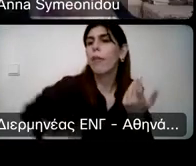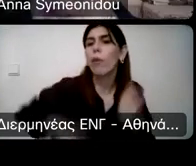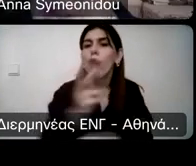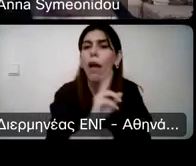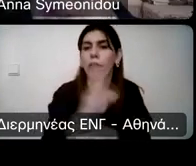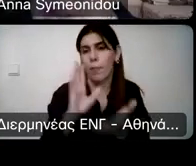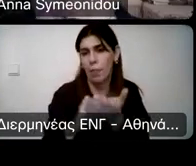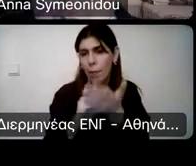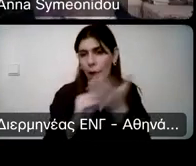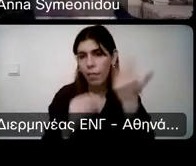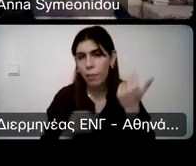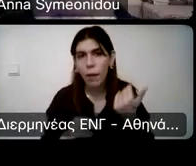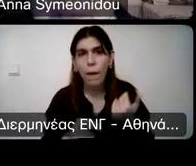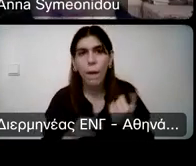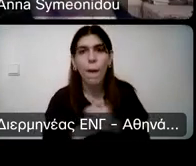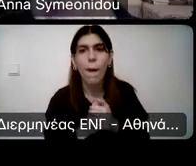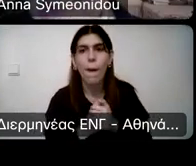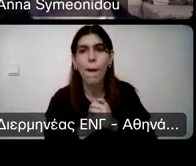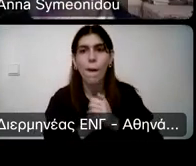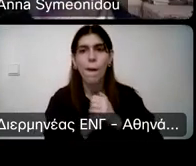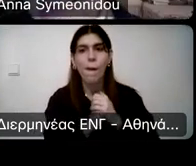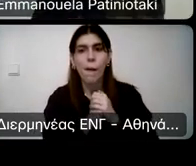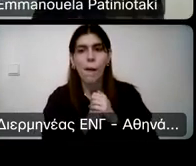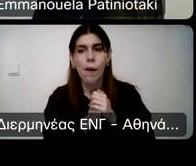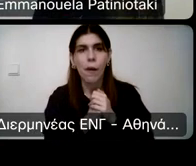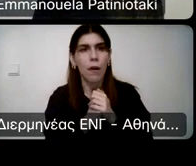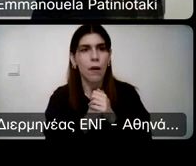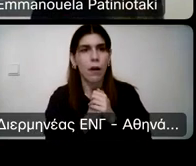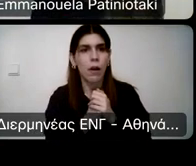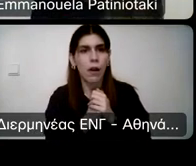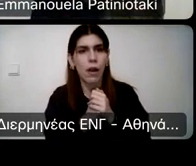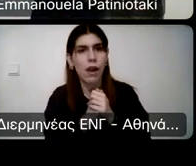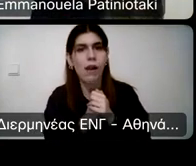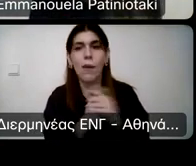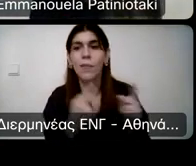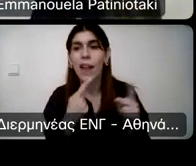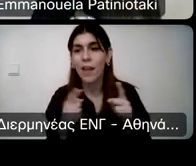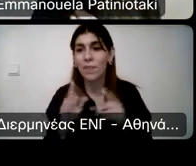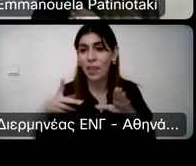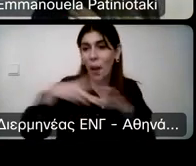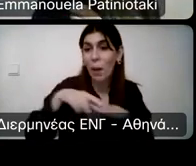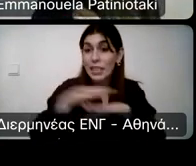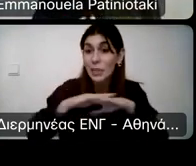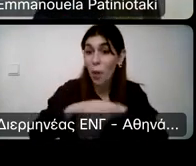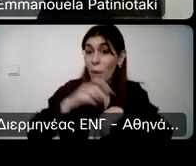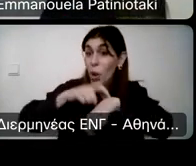είναι... Συγγνώμη, το χρόνο το σκέφτεστε. Βεβαίως. Ωραία. Το σκέφτομαι. Σας